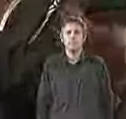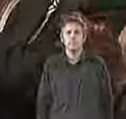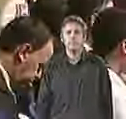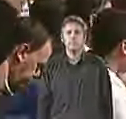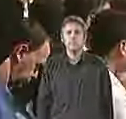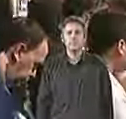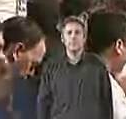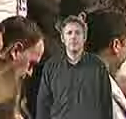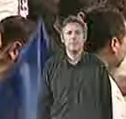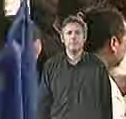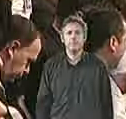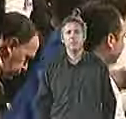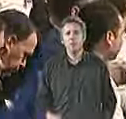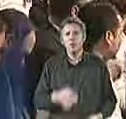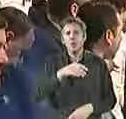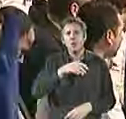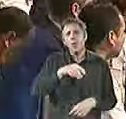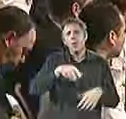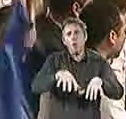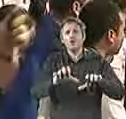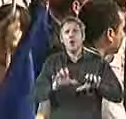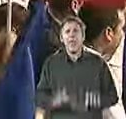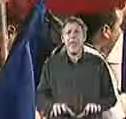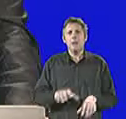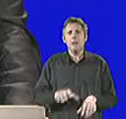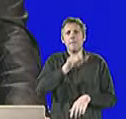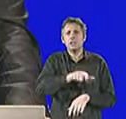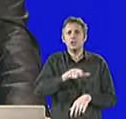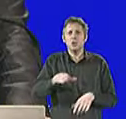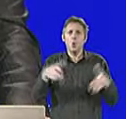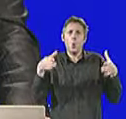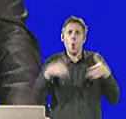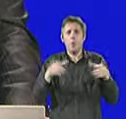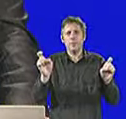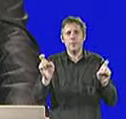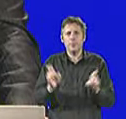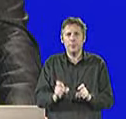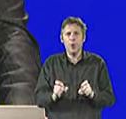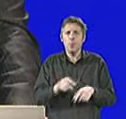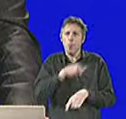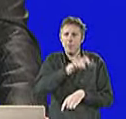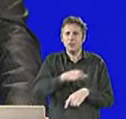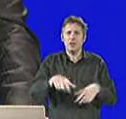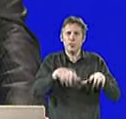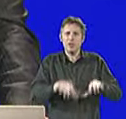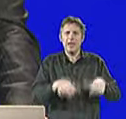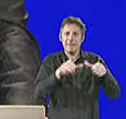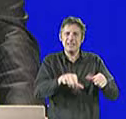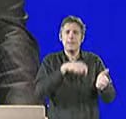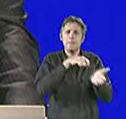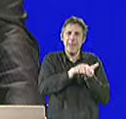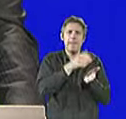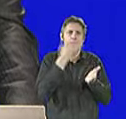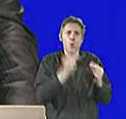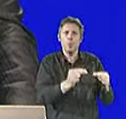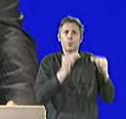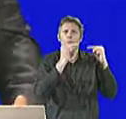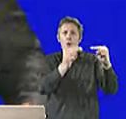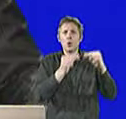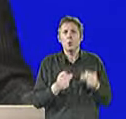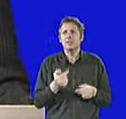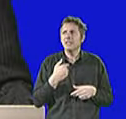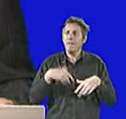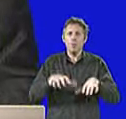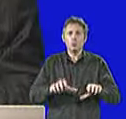Quand je veux réduire le nombre de fonctionnaires pour les payer mieux, quand je veux développer la rémunération au mérite dans la fonction